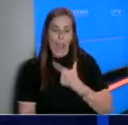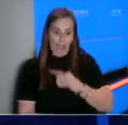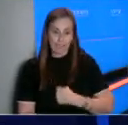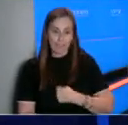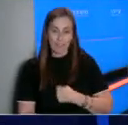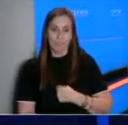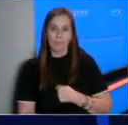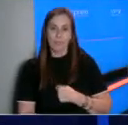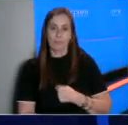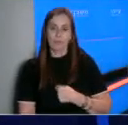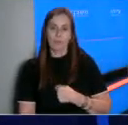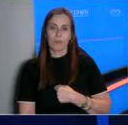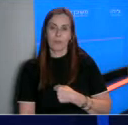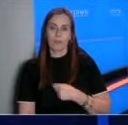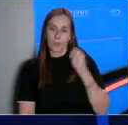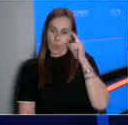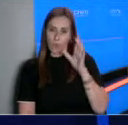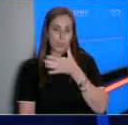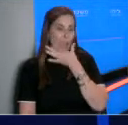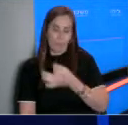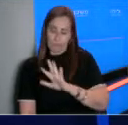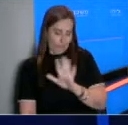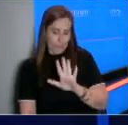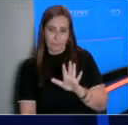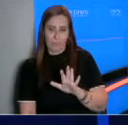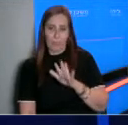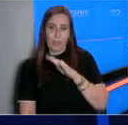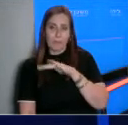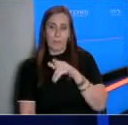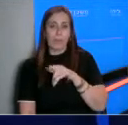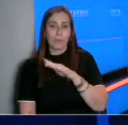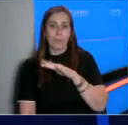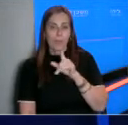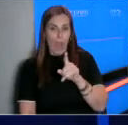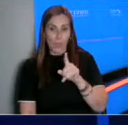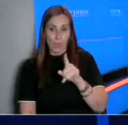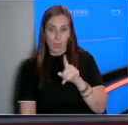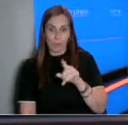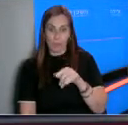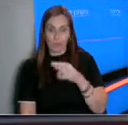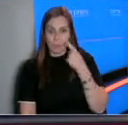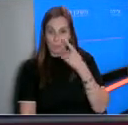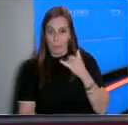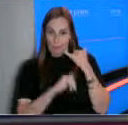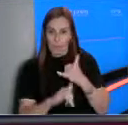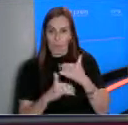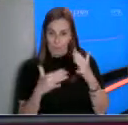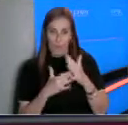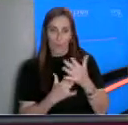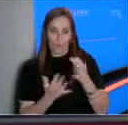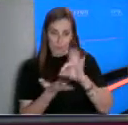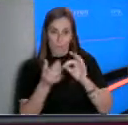אבל איפה, אני, עוד הפעם, אני חושב שהם יפהפיים ושאני אוהב שהם מתלבשים והכל. עכשיו, נתנו להם גבוה, כי תקשיב, הם הביאו שם